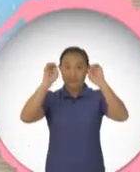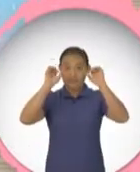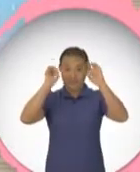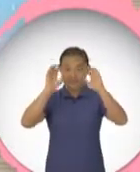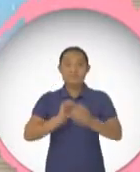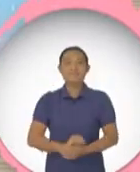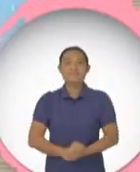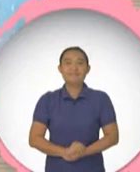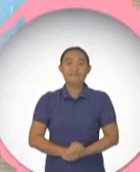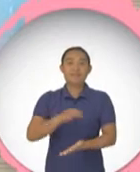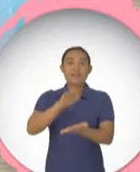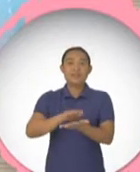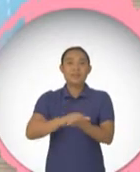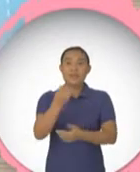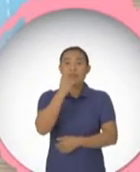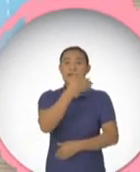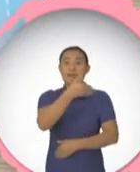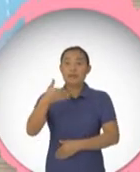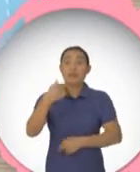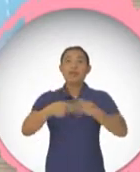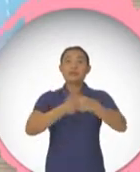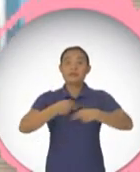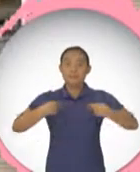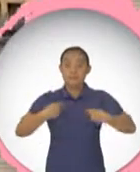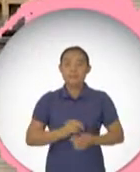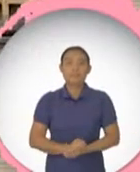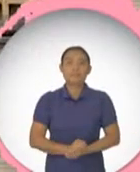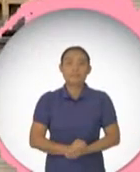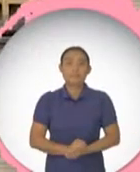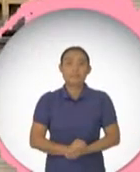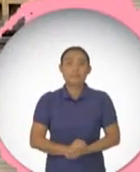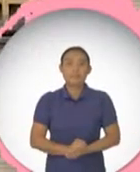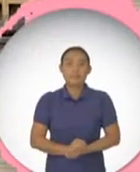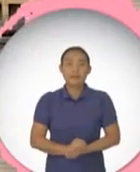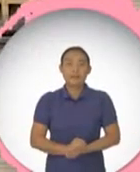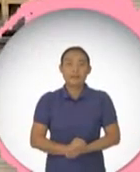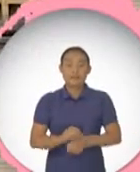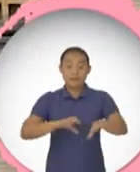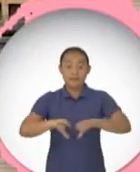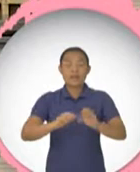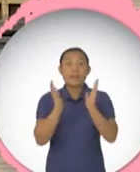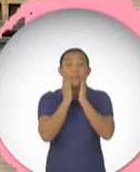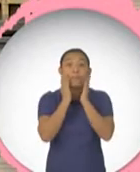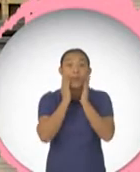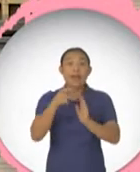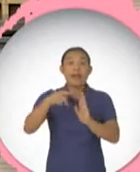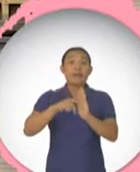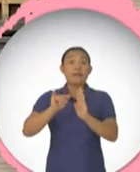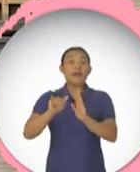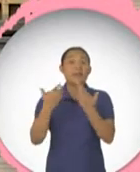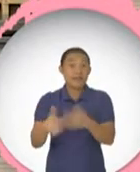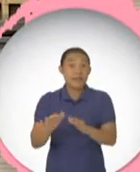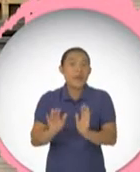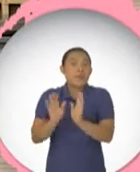ายสิริโชติจากโรงเรียนการอาหารนานาชาติสวนดุสิตนั่นเองนะครับวันนี้หลังจากที่เราได้เตรียมแป้งพายชั้นนะครับแล้วไป